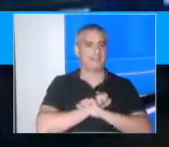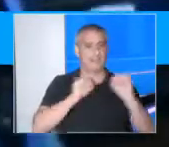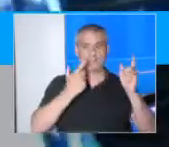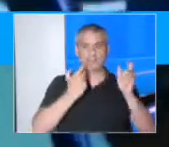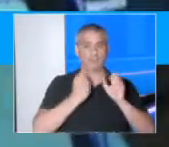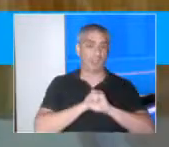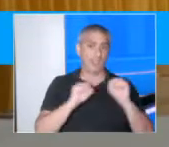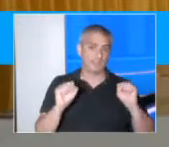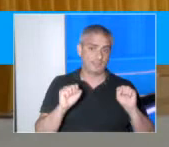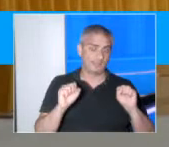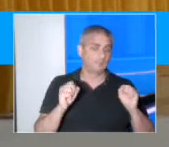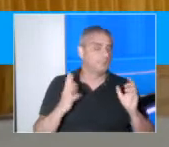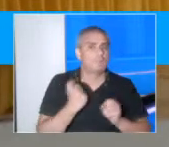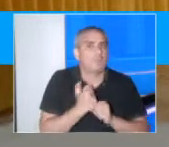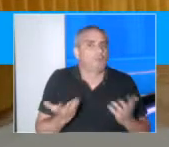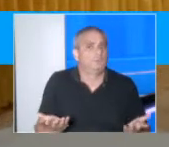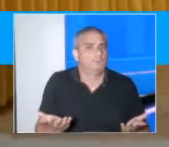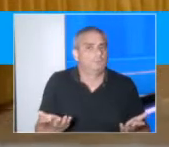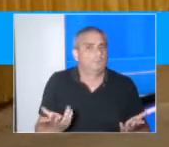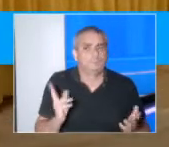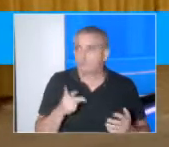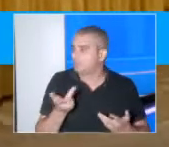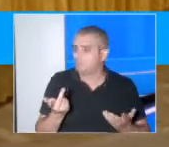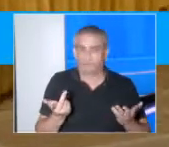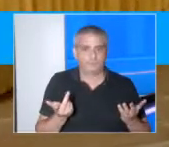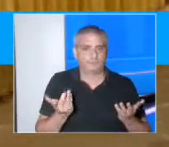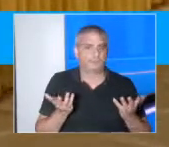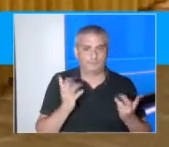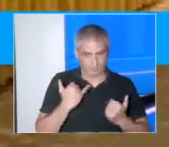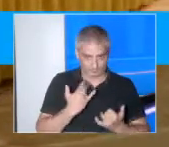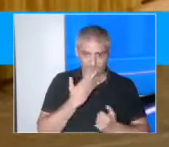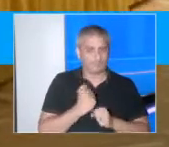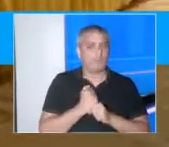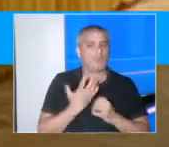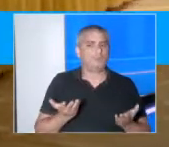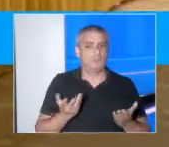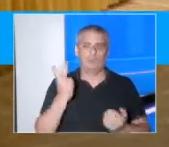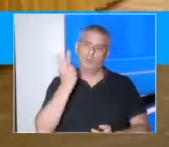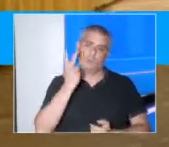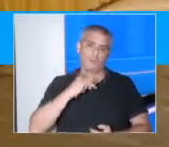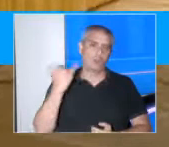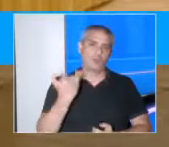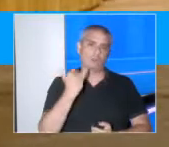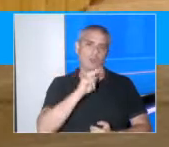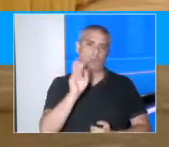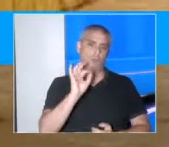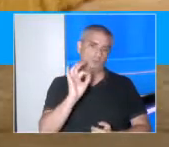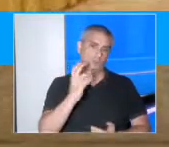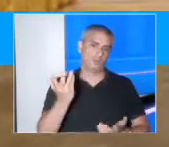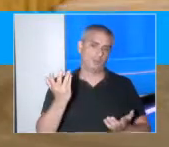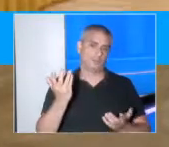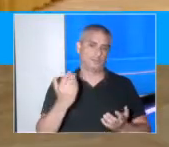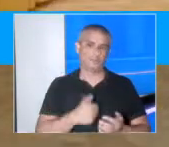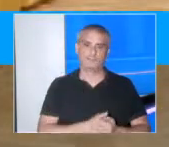לנשק גרעיני, מה עושים? זאת אומרת, כן. יש פה איזה ככה מין לימבו, אוקיי, אז מה עכשיו ישראל עושה? וכמובן שכל הזמן העניין הזה של הצבאי הוא